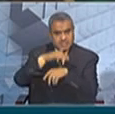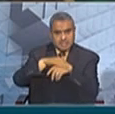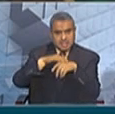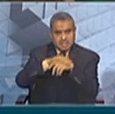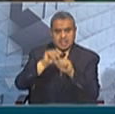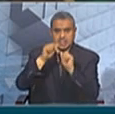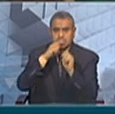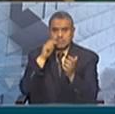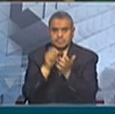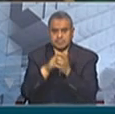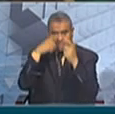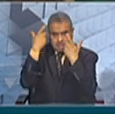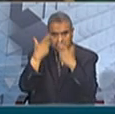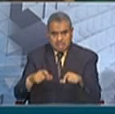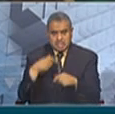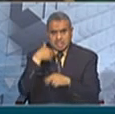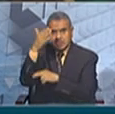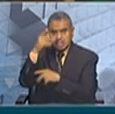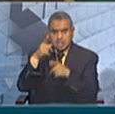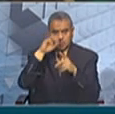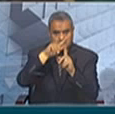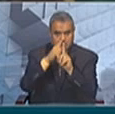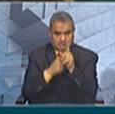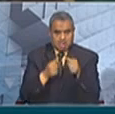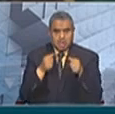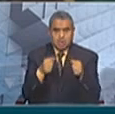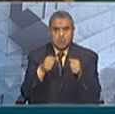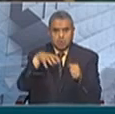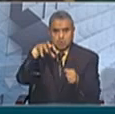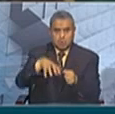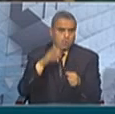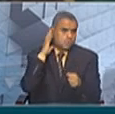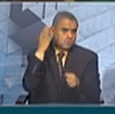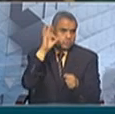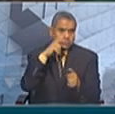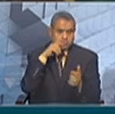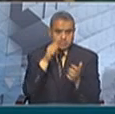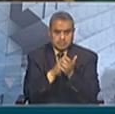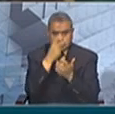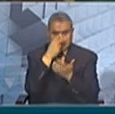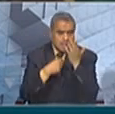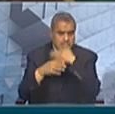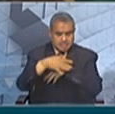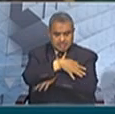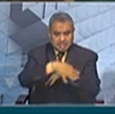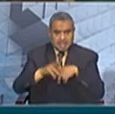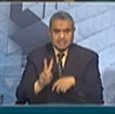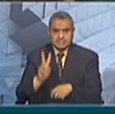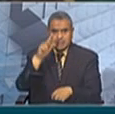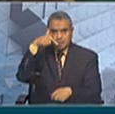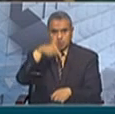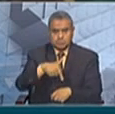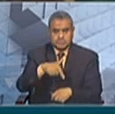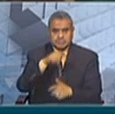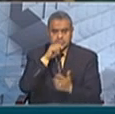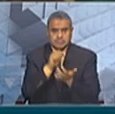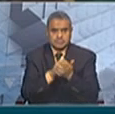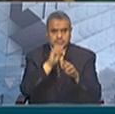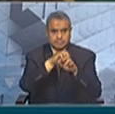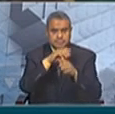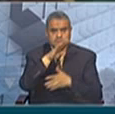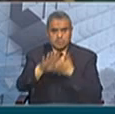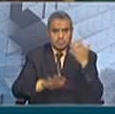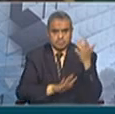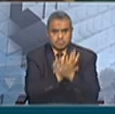في دولته بعاصمتها القدس الشرقية على حدود العام 67 وحل